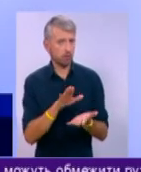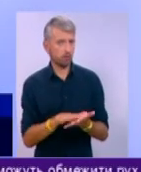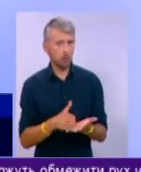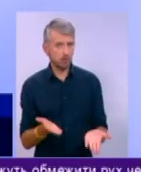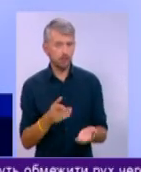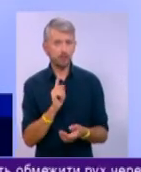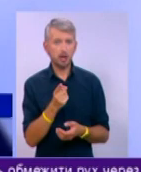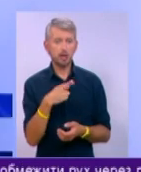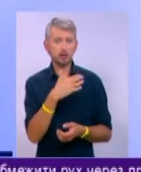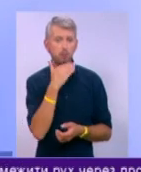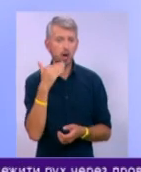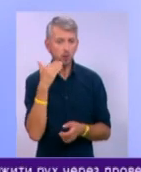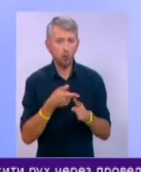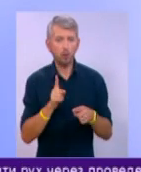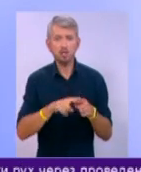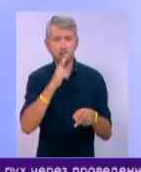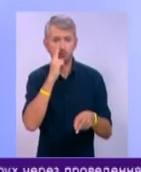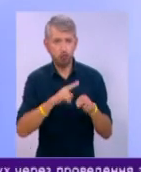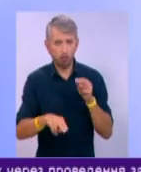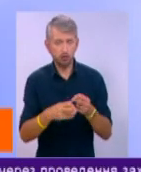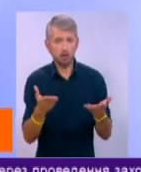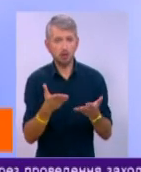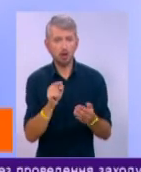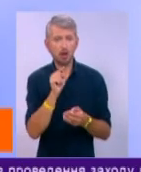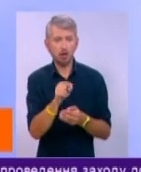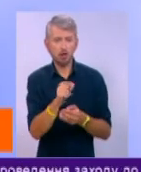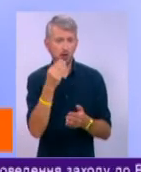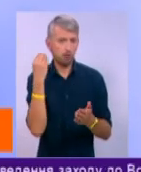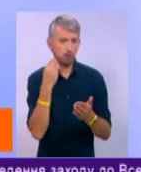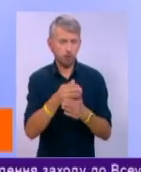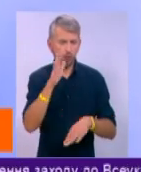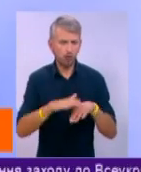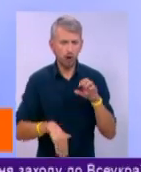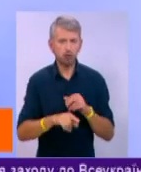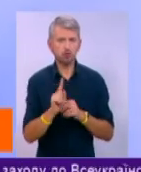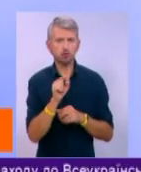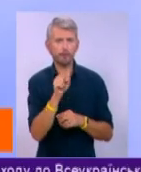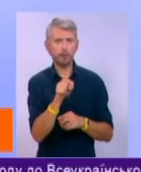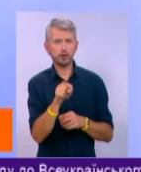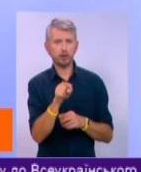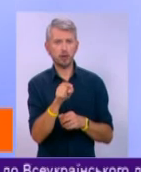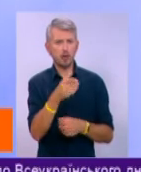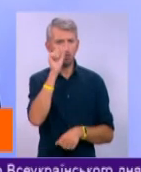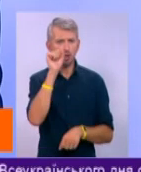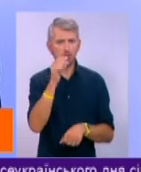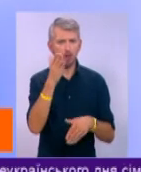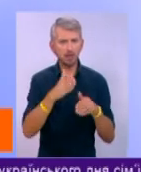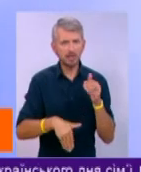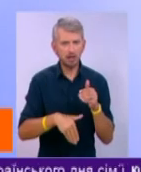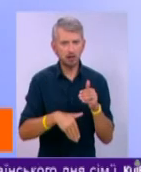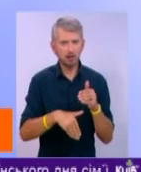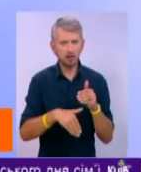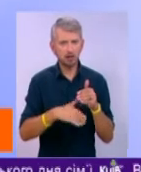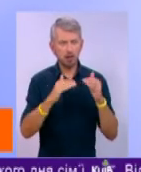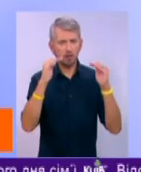скажімо, але для багатьох це помста, яка їх б'є по пальцям, по рукам, що вони, ну, припинили чи